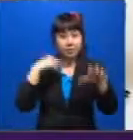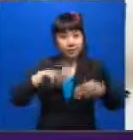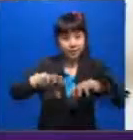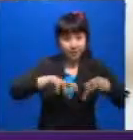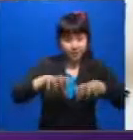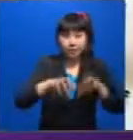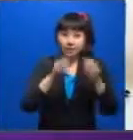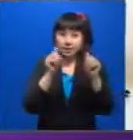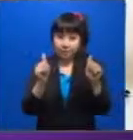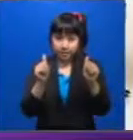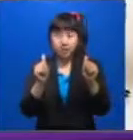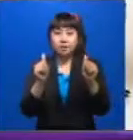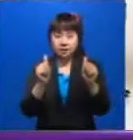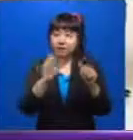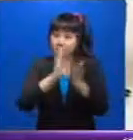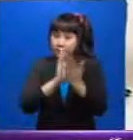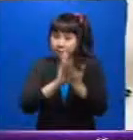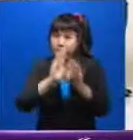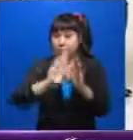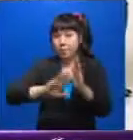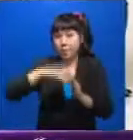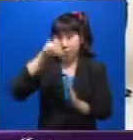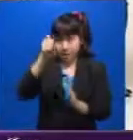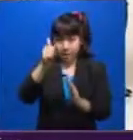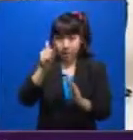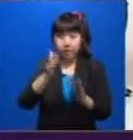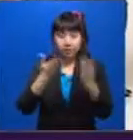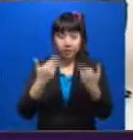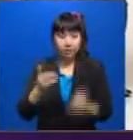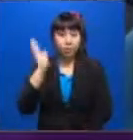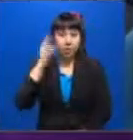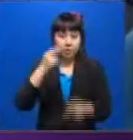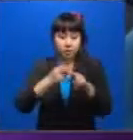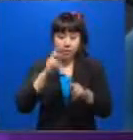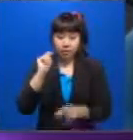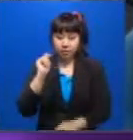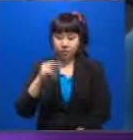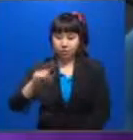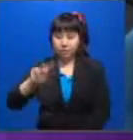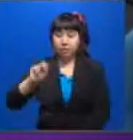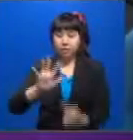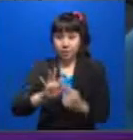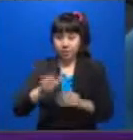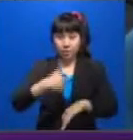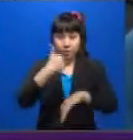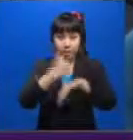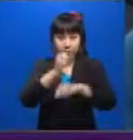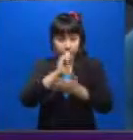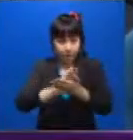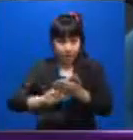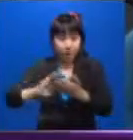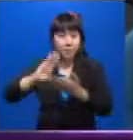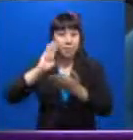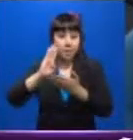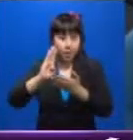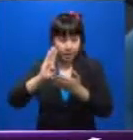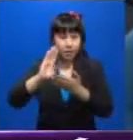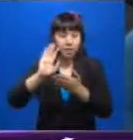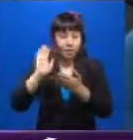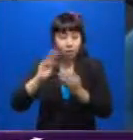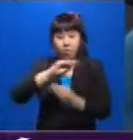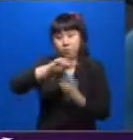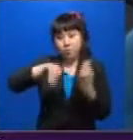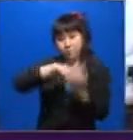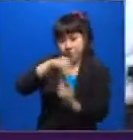จัดการที่ดีจึงจะประสบความสำเร็จได้ด้านในธนาธินอัจฉริยะผู้อำนวยการสถาบัน Academy Of Business